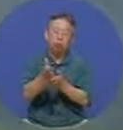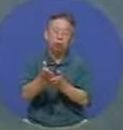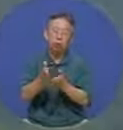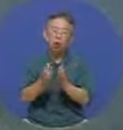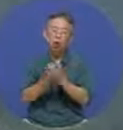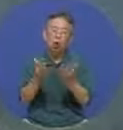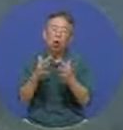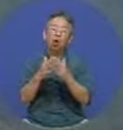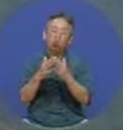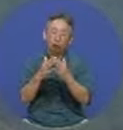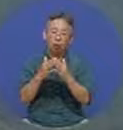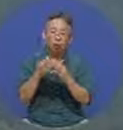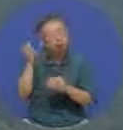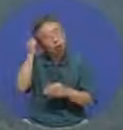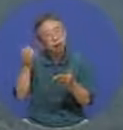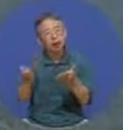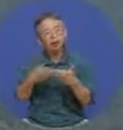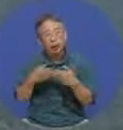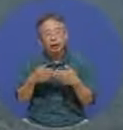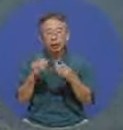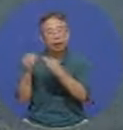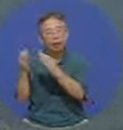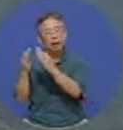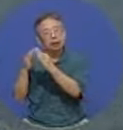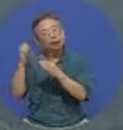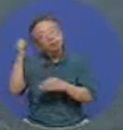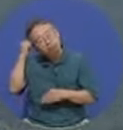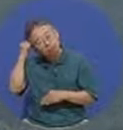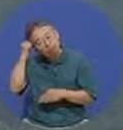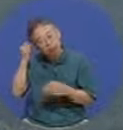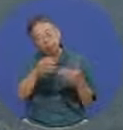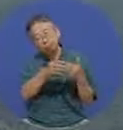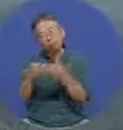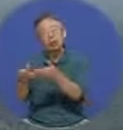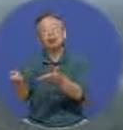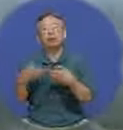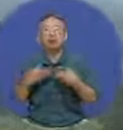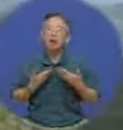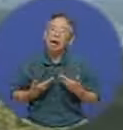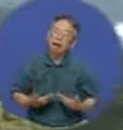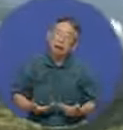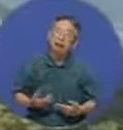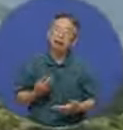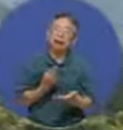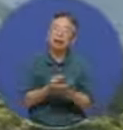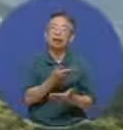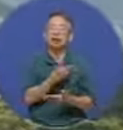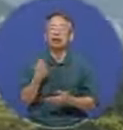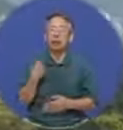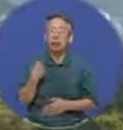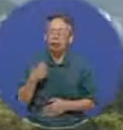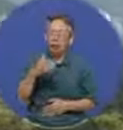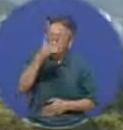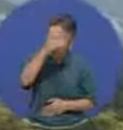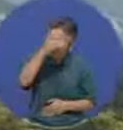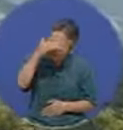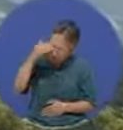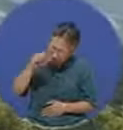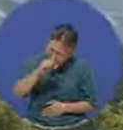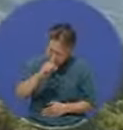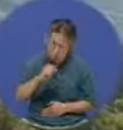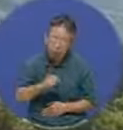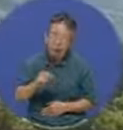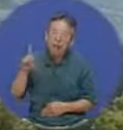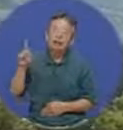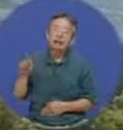間に合わせて車で宿までの送迎をしてくれるので安心です。 すごい絶景です。なんか自